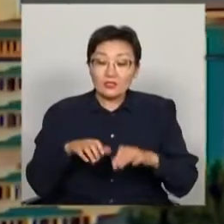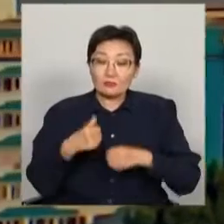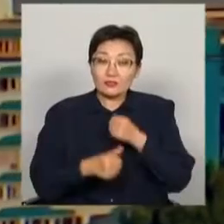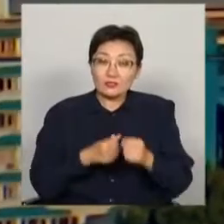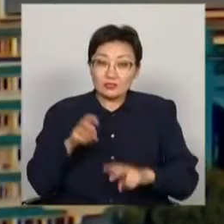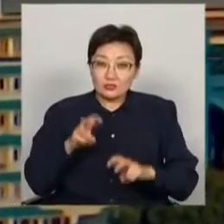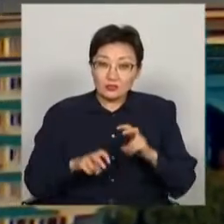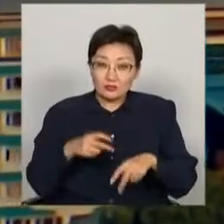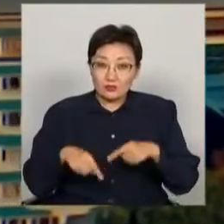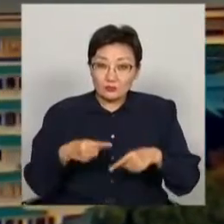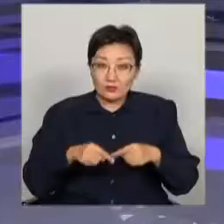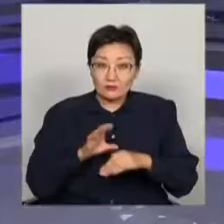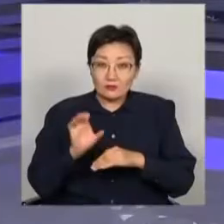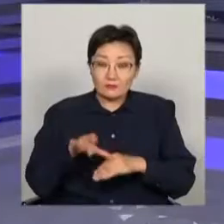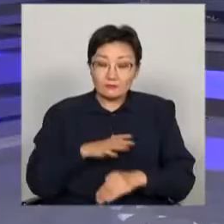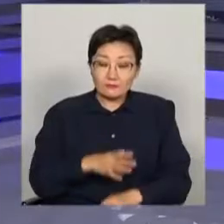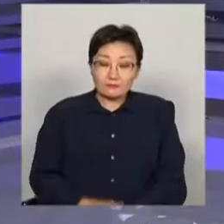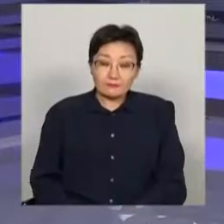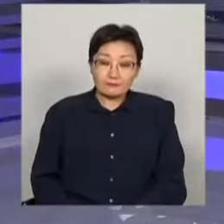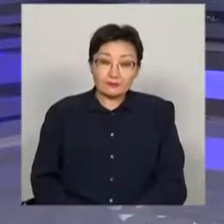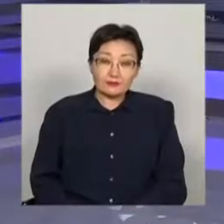сараптамаға жіберілді.